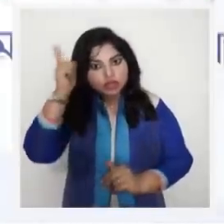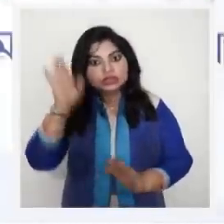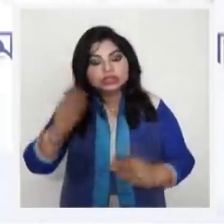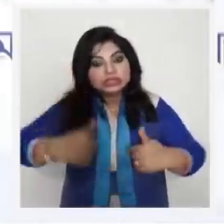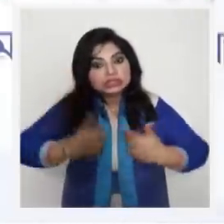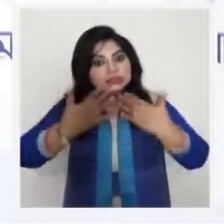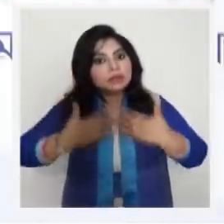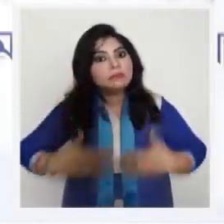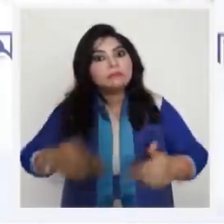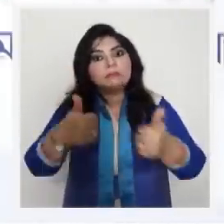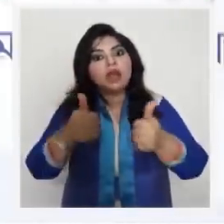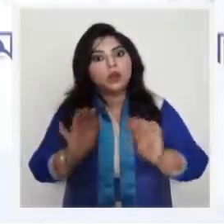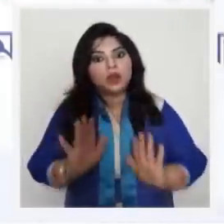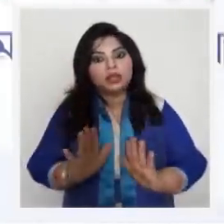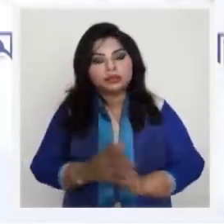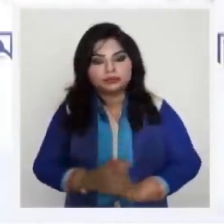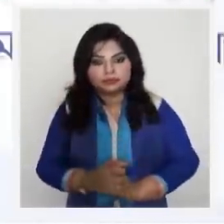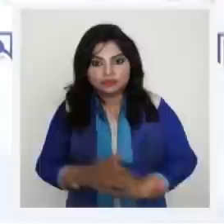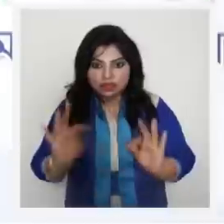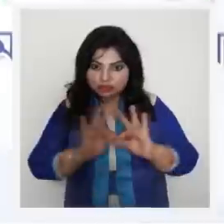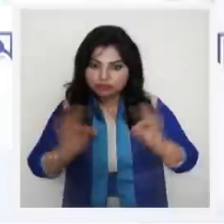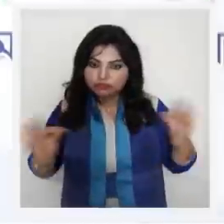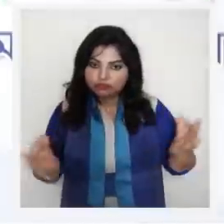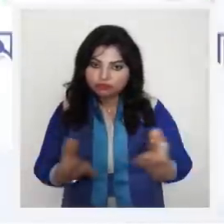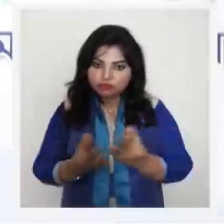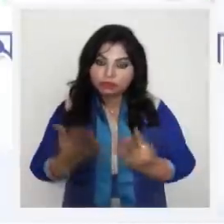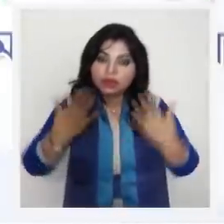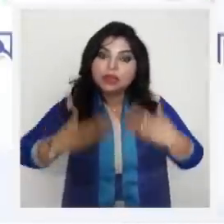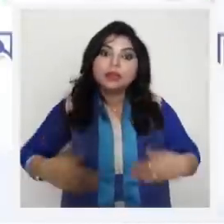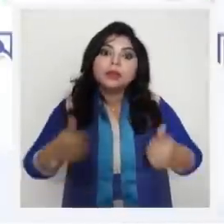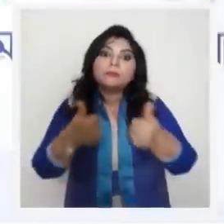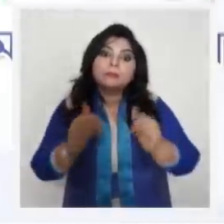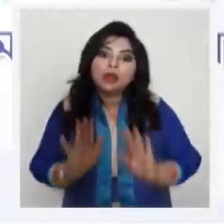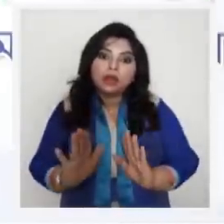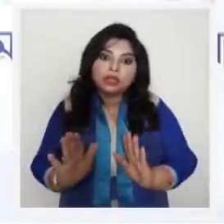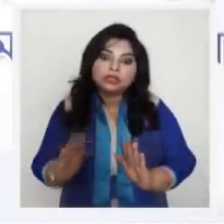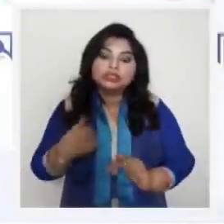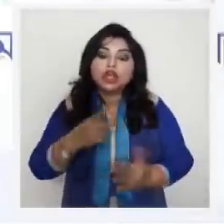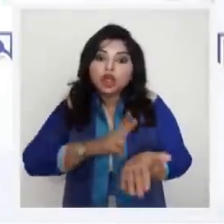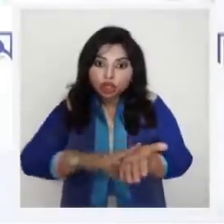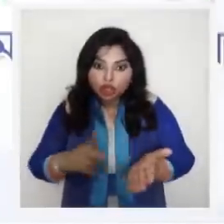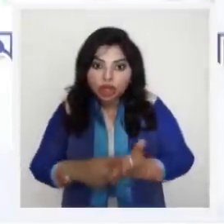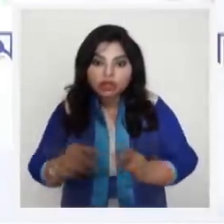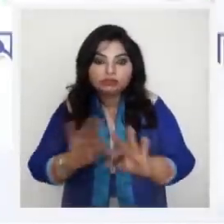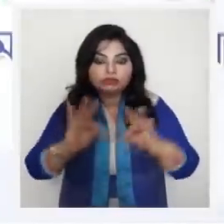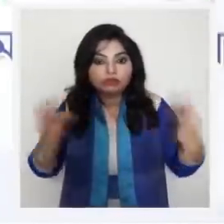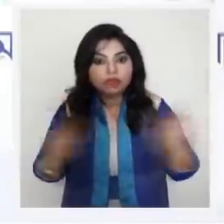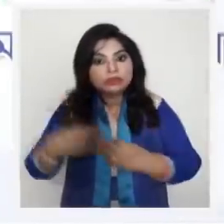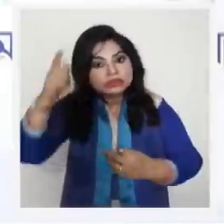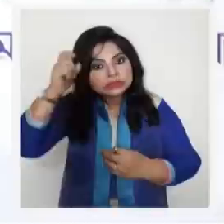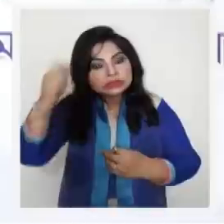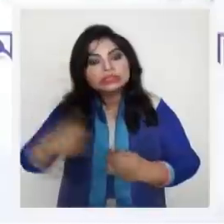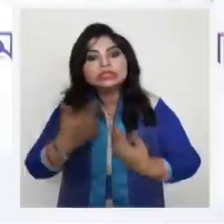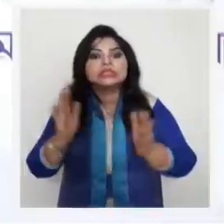শেষ করার আগে আবারও বলি, সতর্ক থাকি, সচেতন থাকি, নিজেকে সুরক্ষিত রাখি এবং পরিবারের